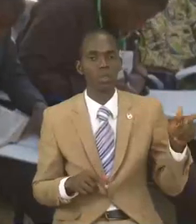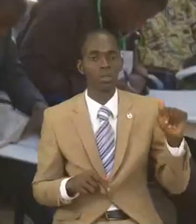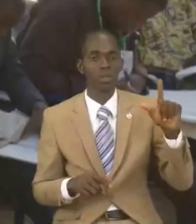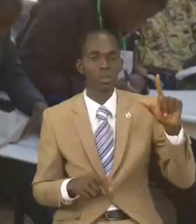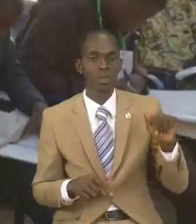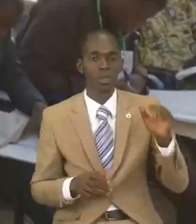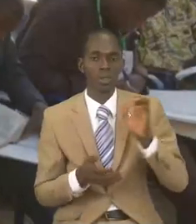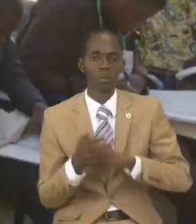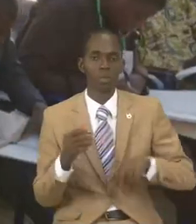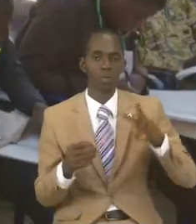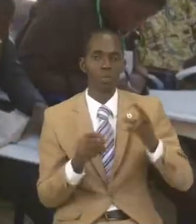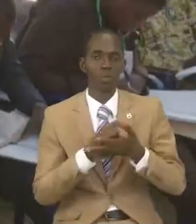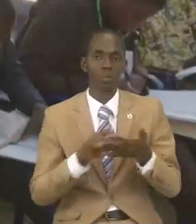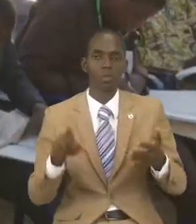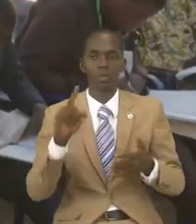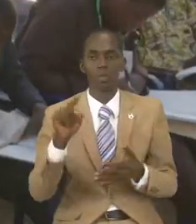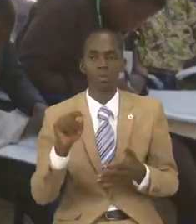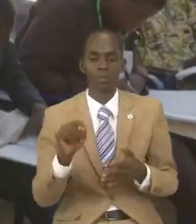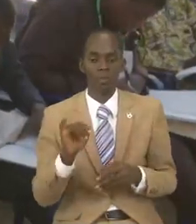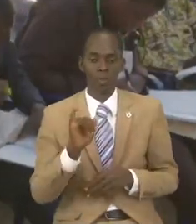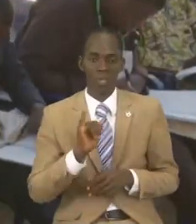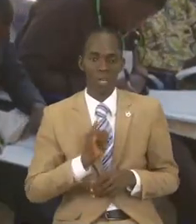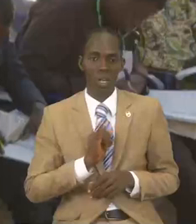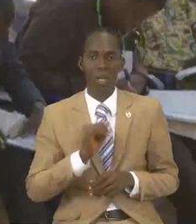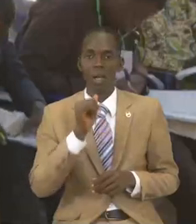J'ai été crucifié avec Christ.